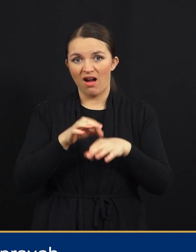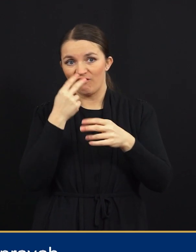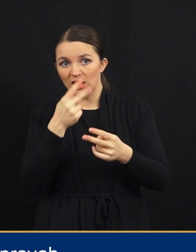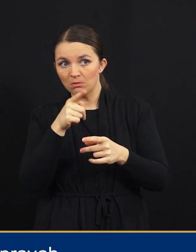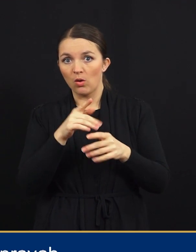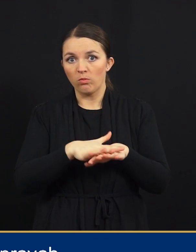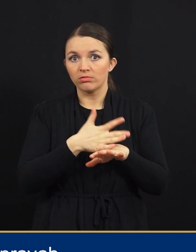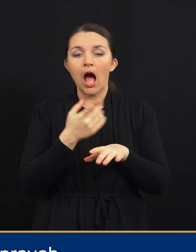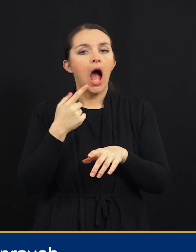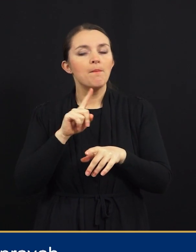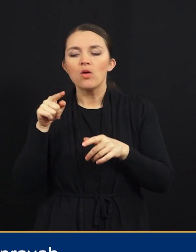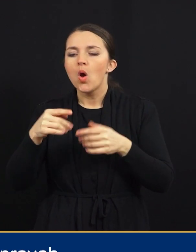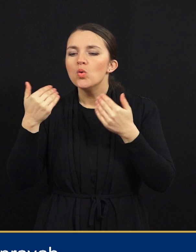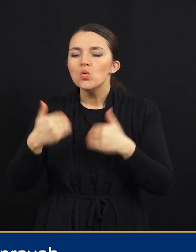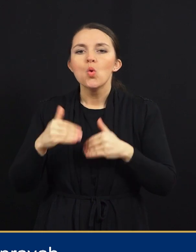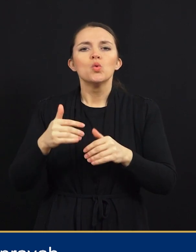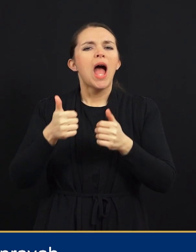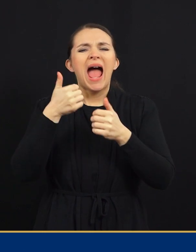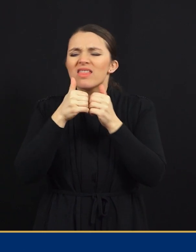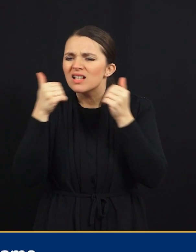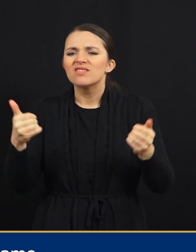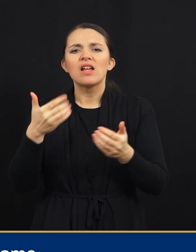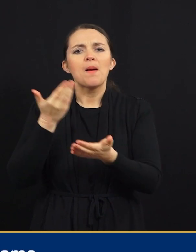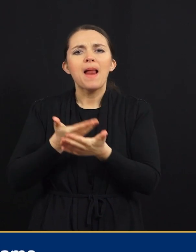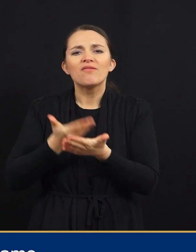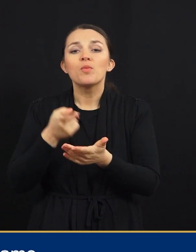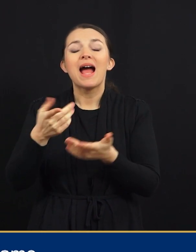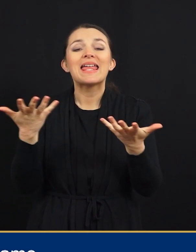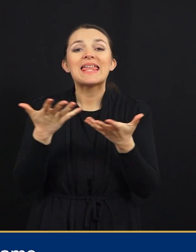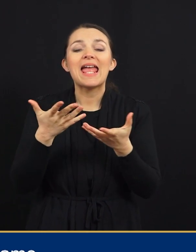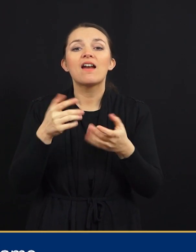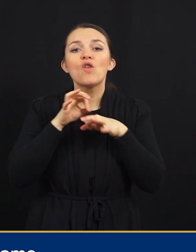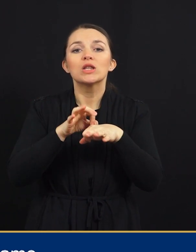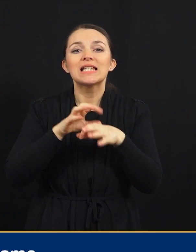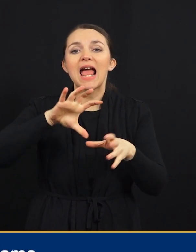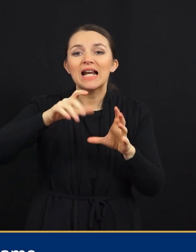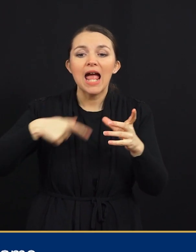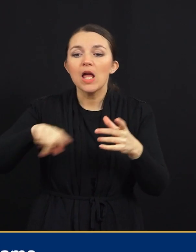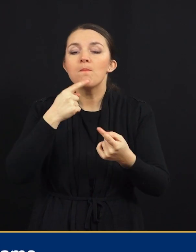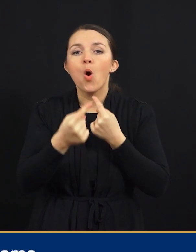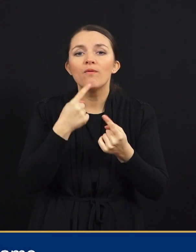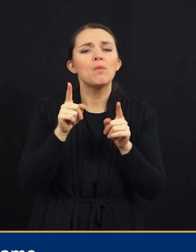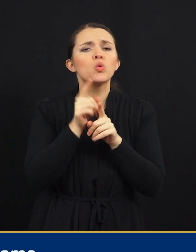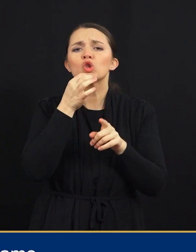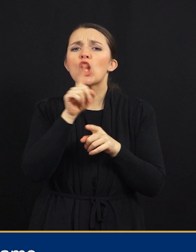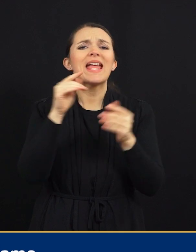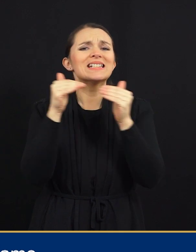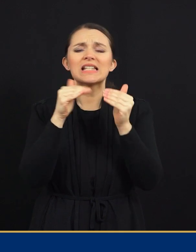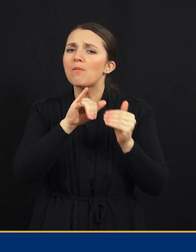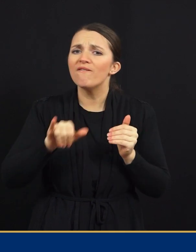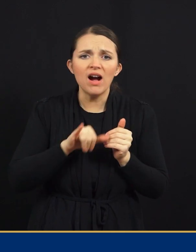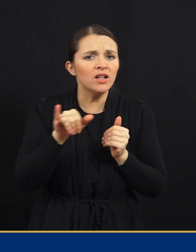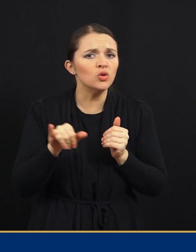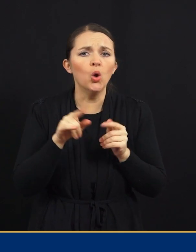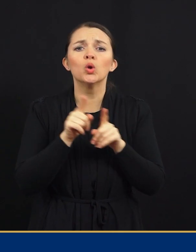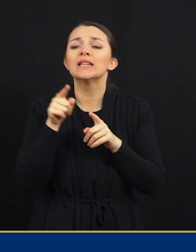pa nujna in edinstvena platforma, kjer se voditelji regije pogovarjamo, tudi če se vedno ne strinjamo